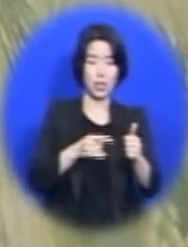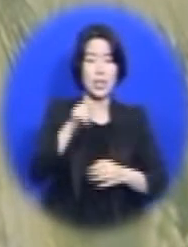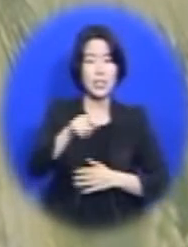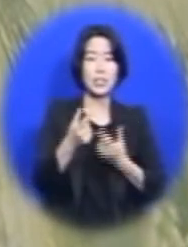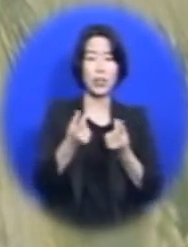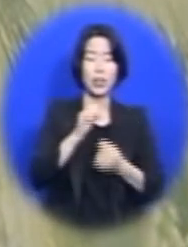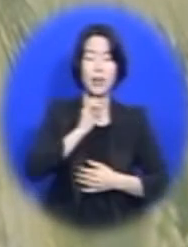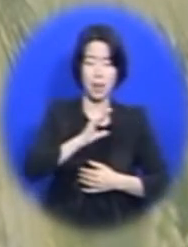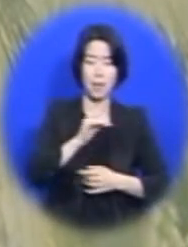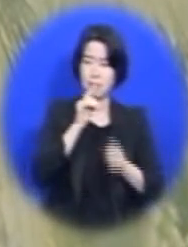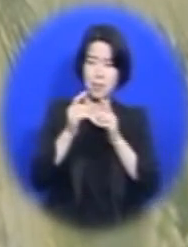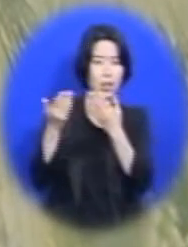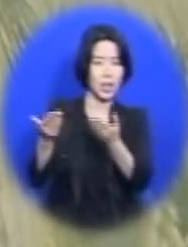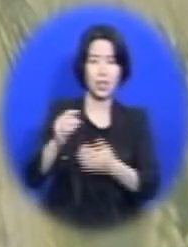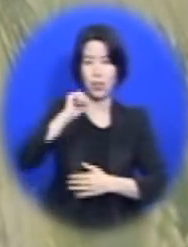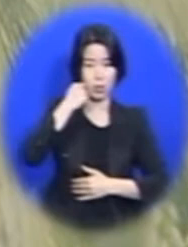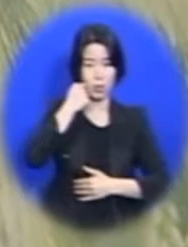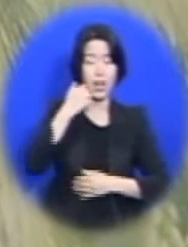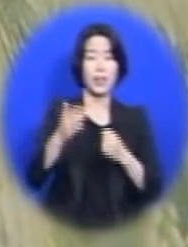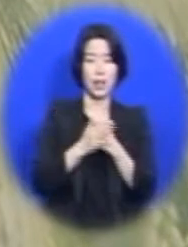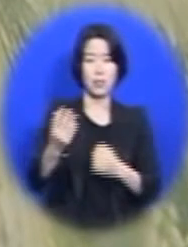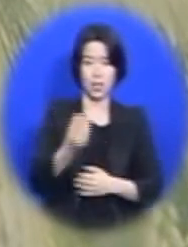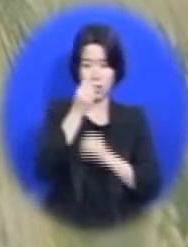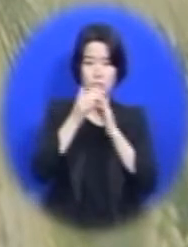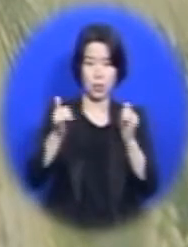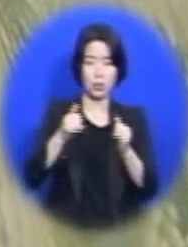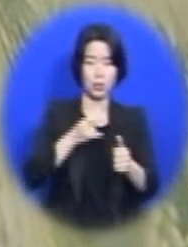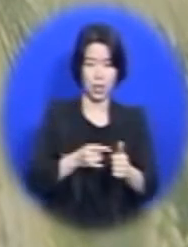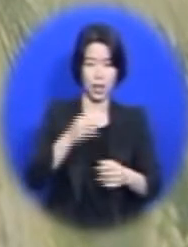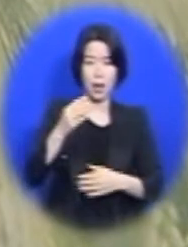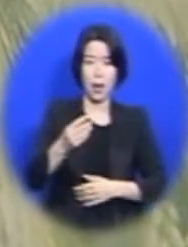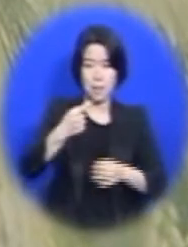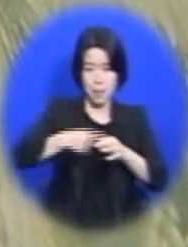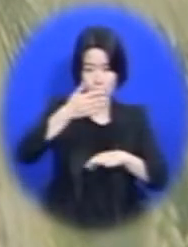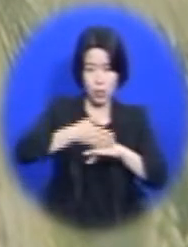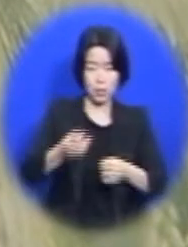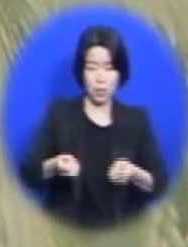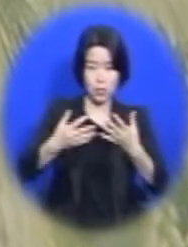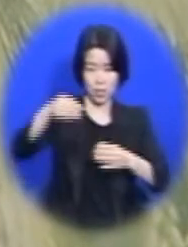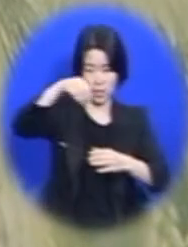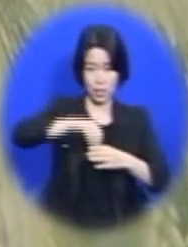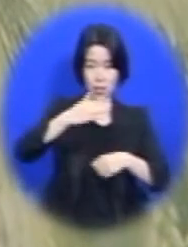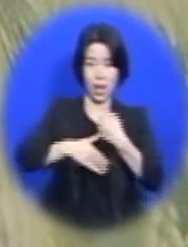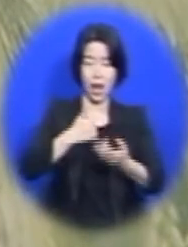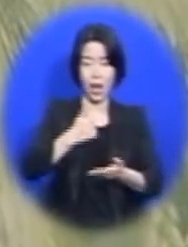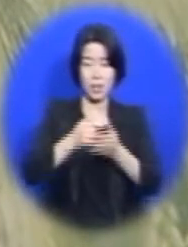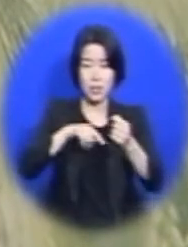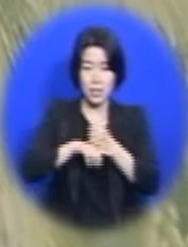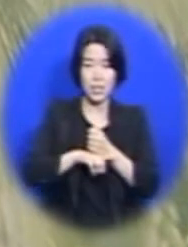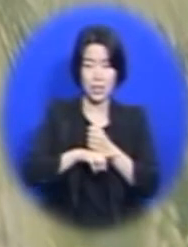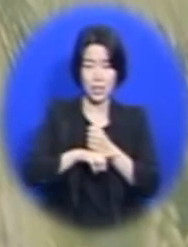하기가 어렵더라고요. 그래서 성도들에게 맥주 감사절에 담겨있는 하나님의 뜻을